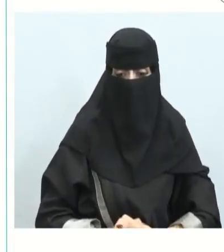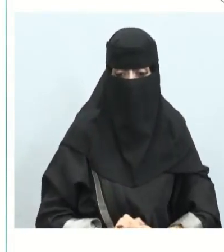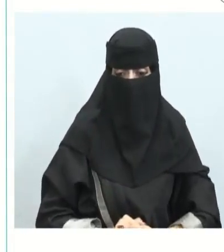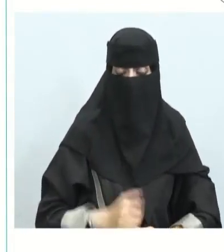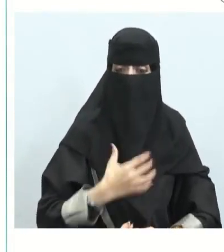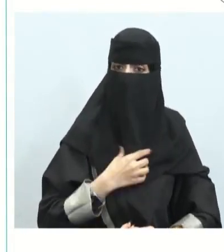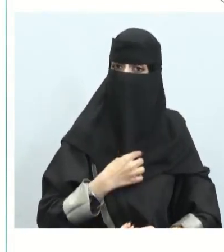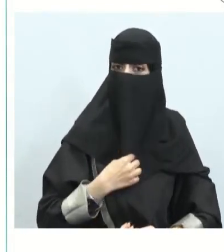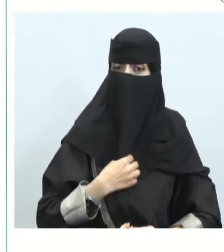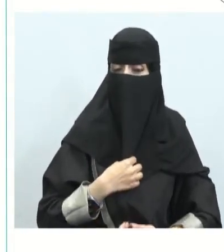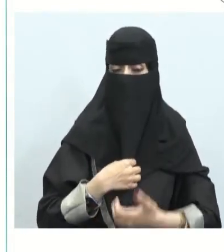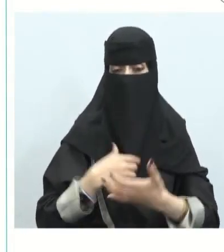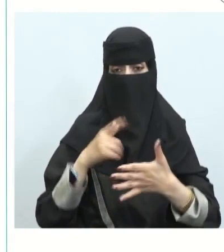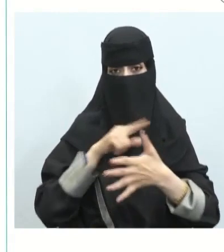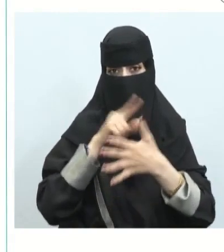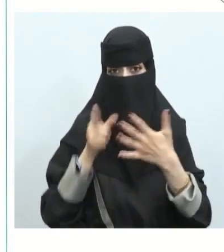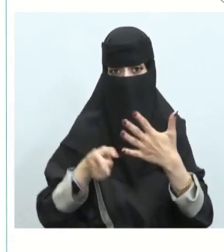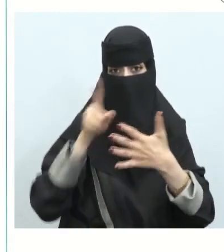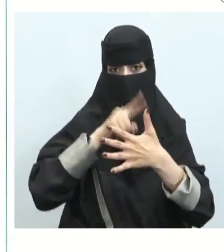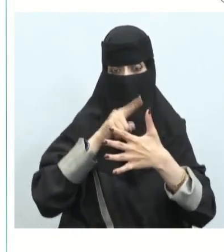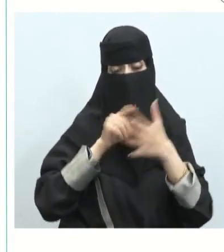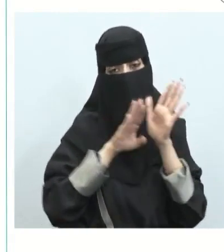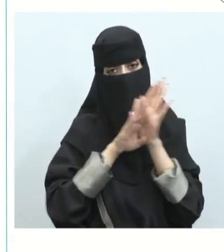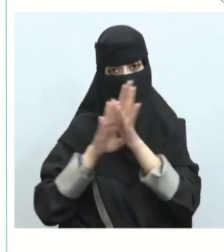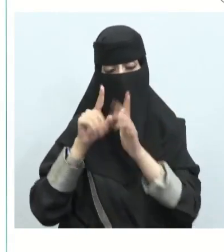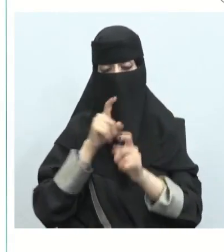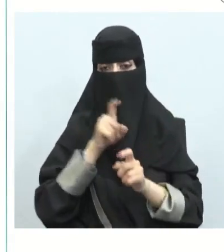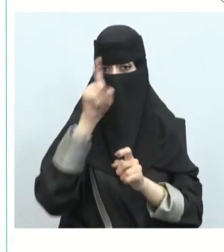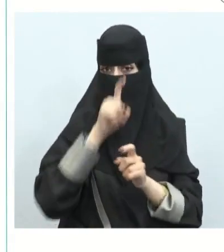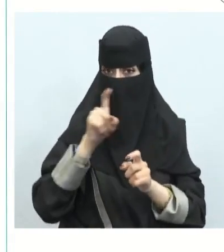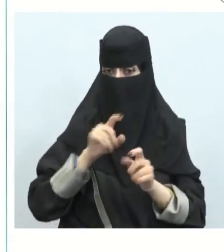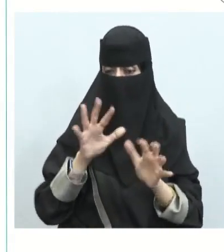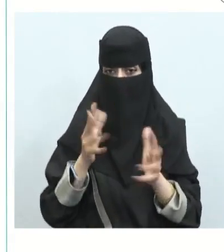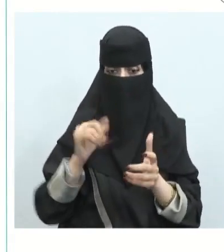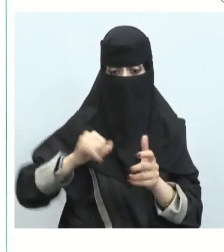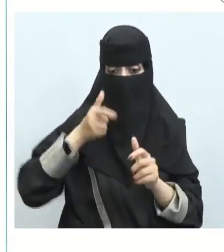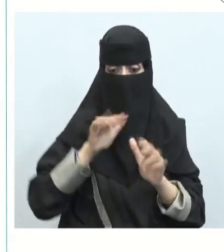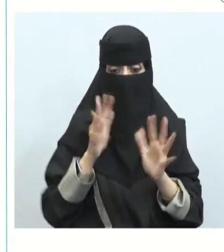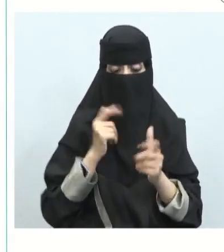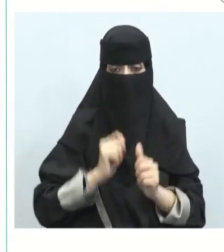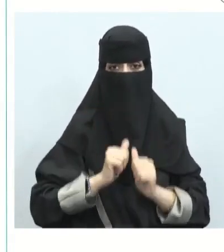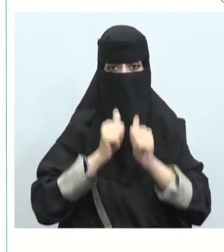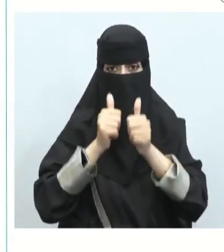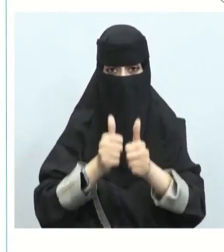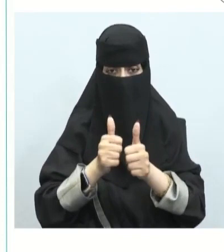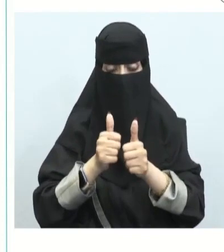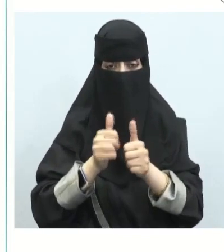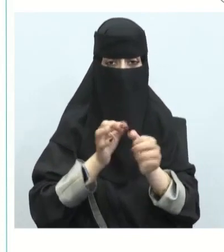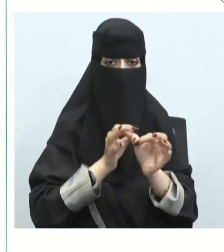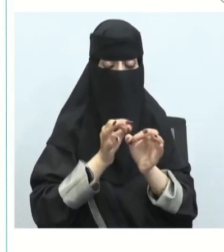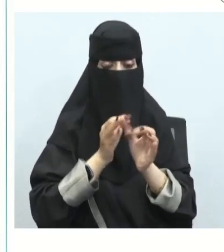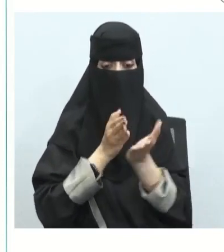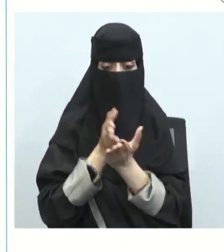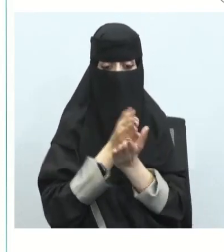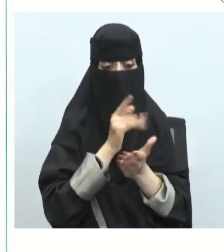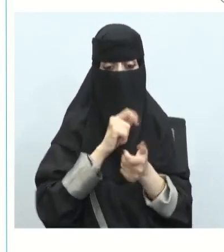وهي الدعم لو تساءلنا ما مدى استعدادك لاجراء التغيير اذا